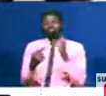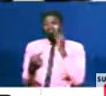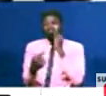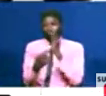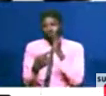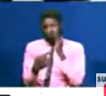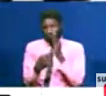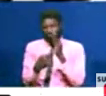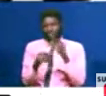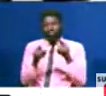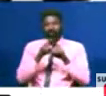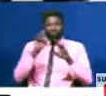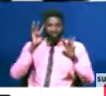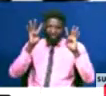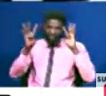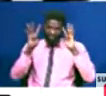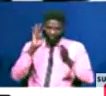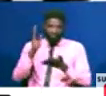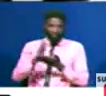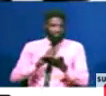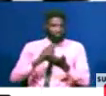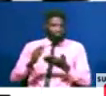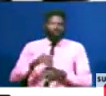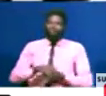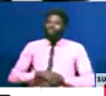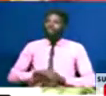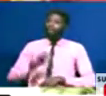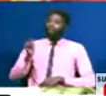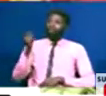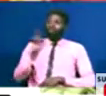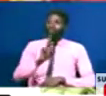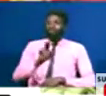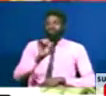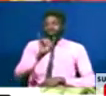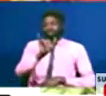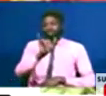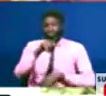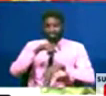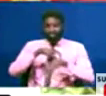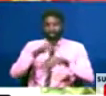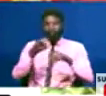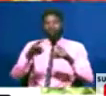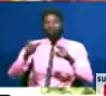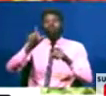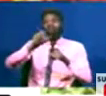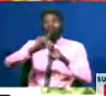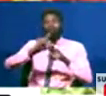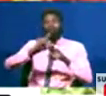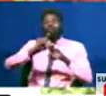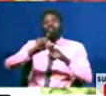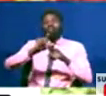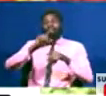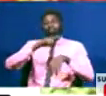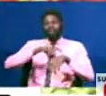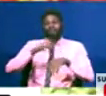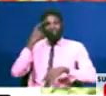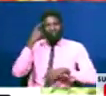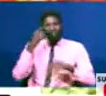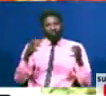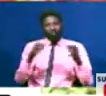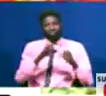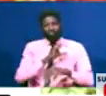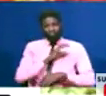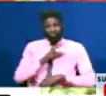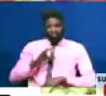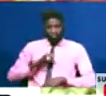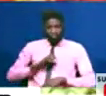industry. Hali kadhalika, Rais alitumia fursa hiyo kutangaza nyongeza ya muda wa kuhudumu kwa jopo kazi linalokadiria marekebisho kwenye idara za